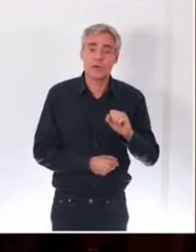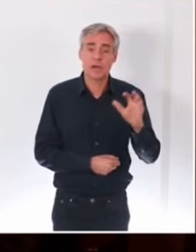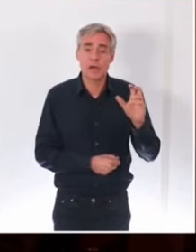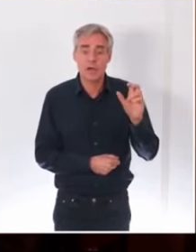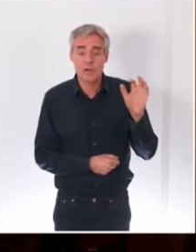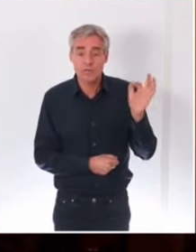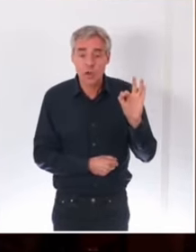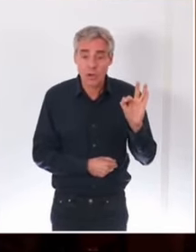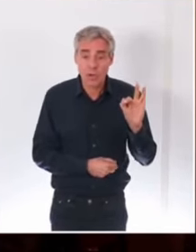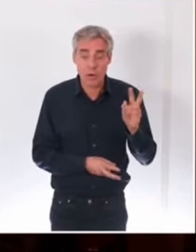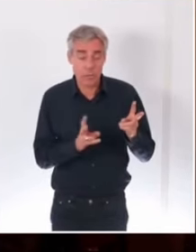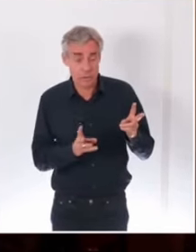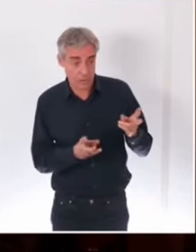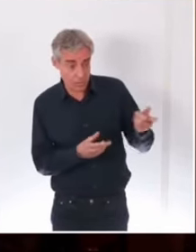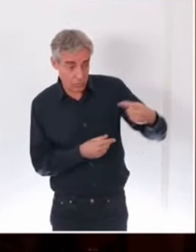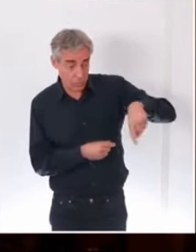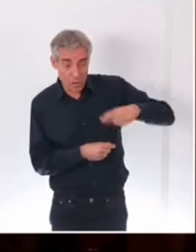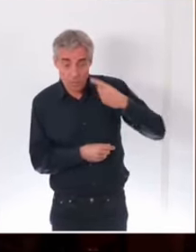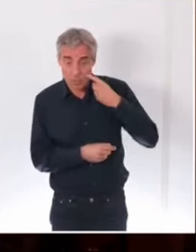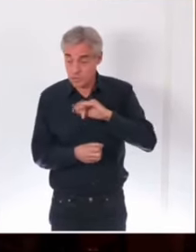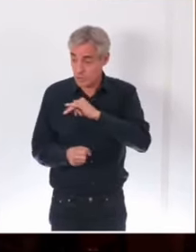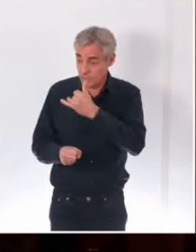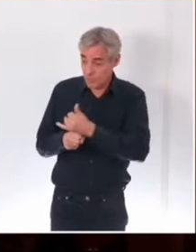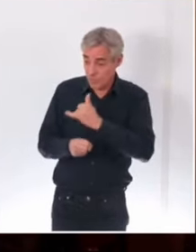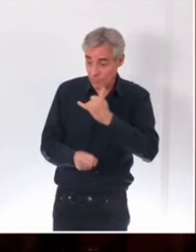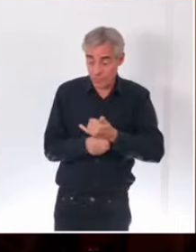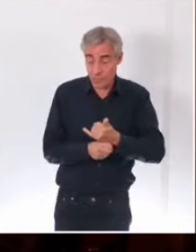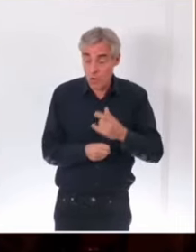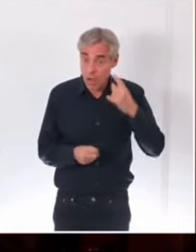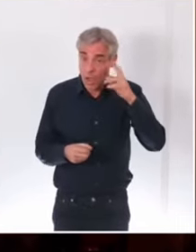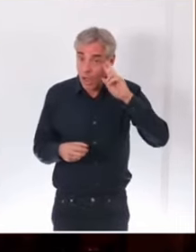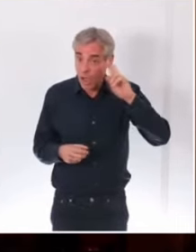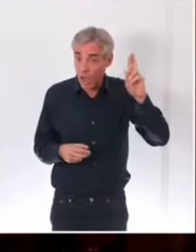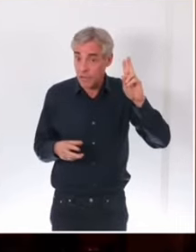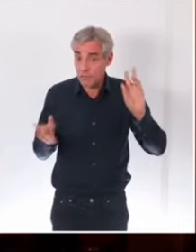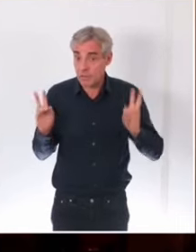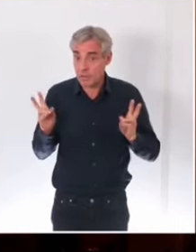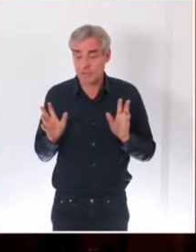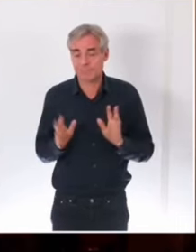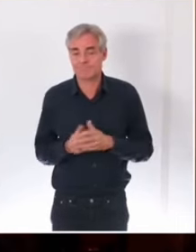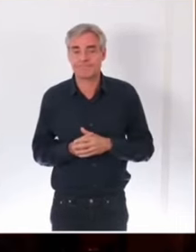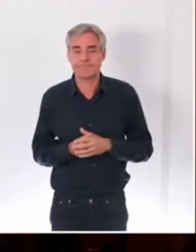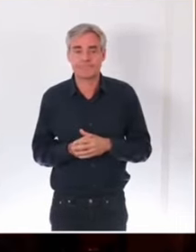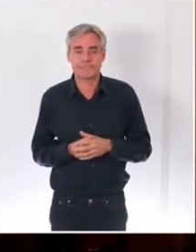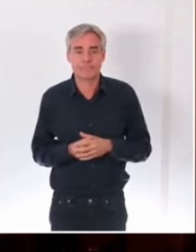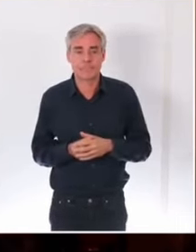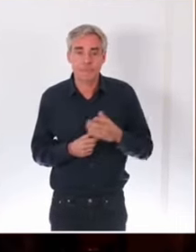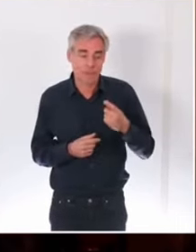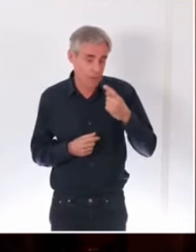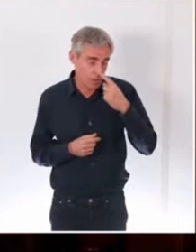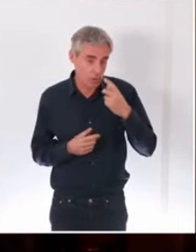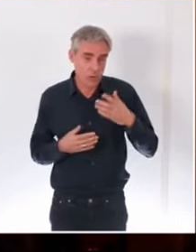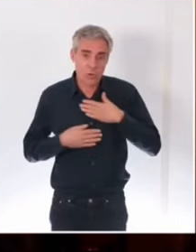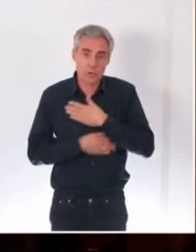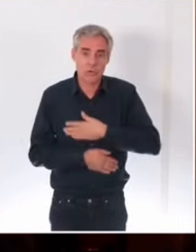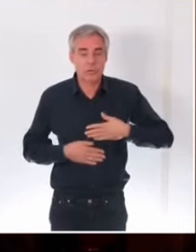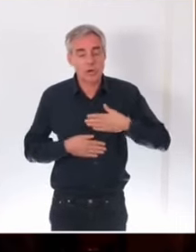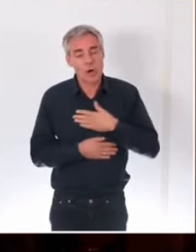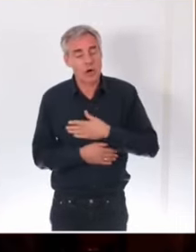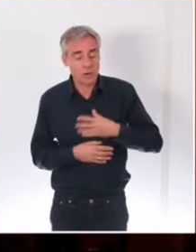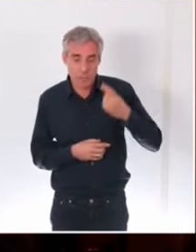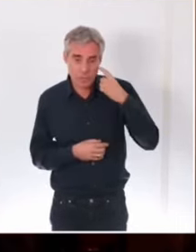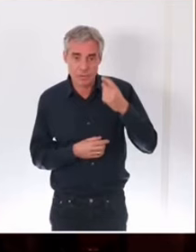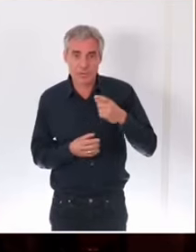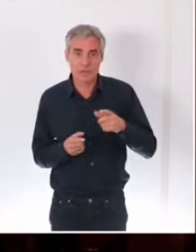je serais heureux de penser que tout ça est faux, que tout ça est une illusion. Je serais heureux de penser que la situation budgétaire de notre ville est